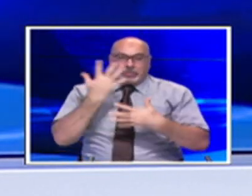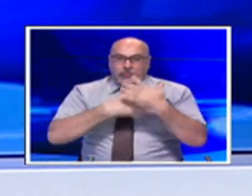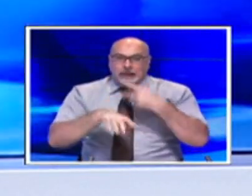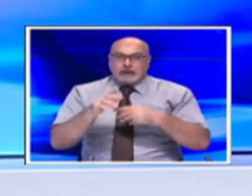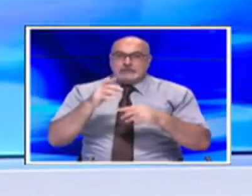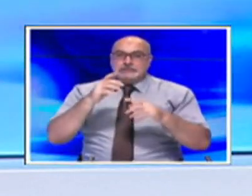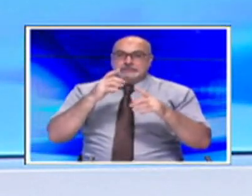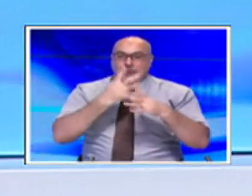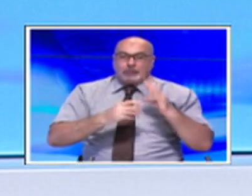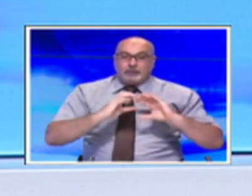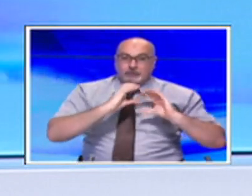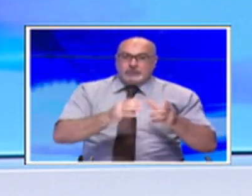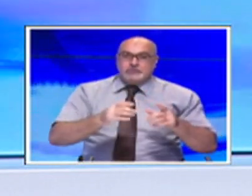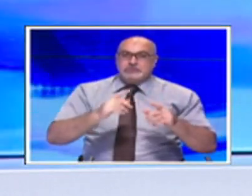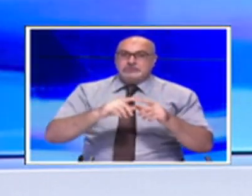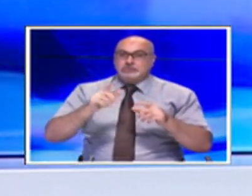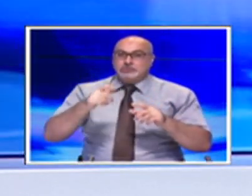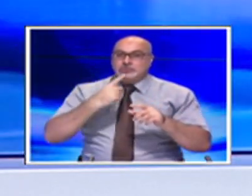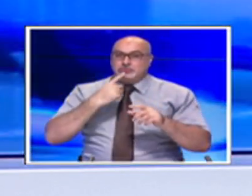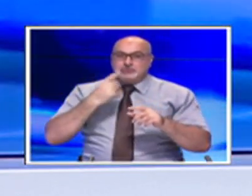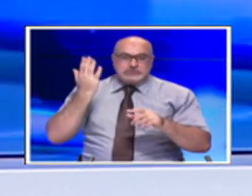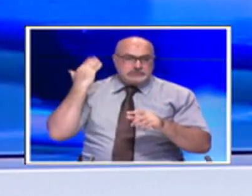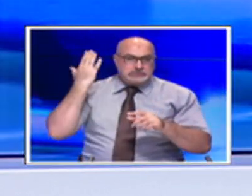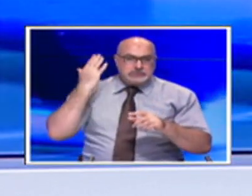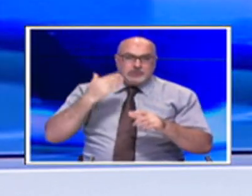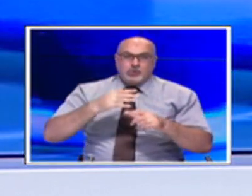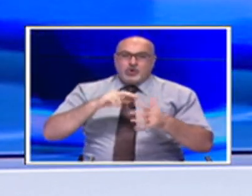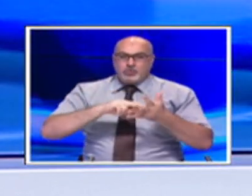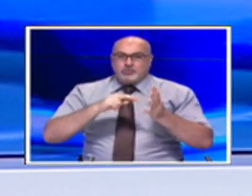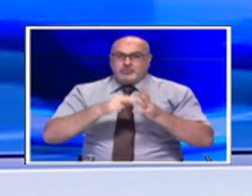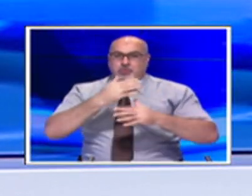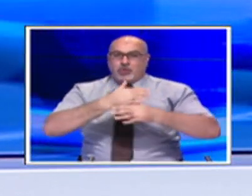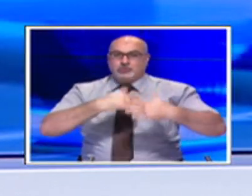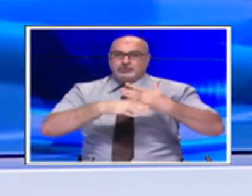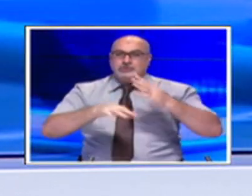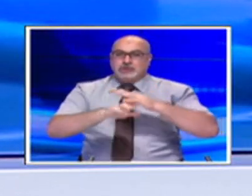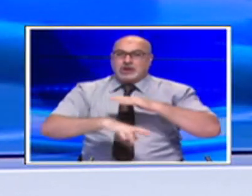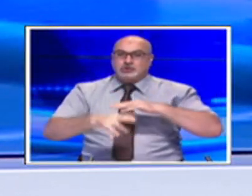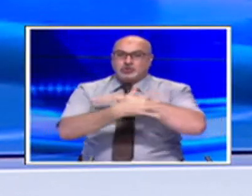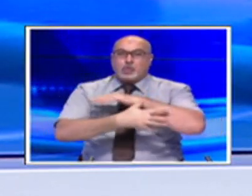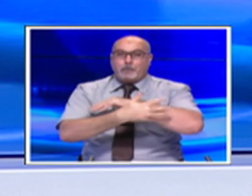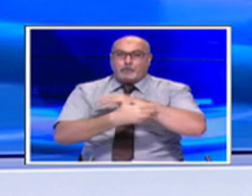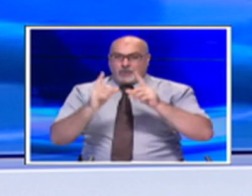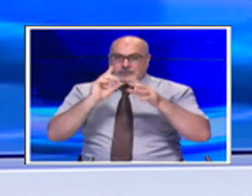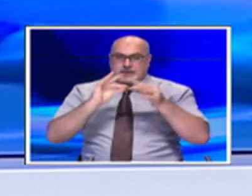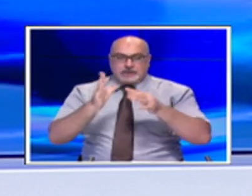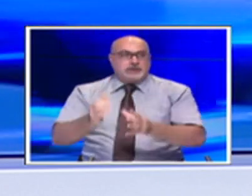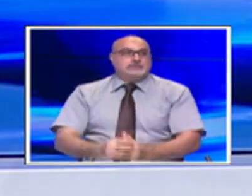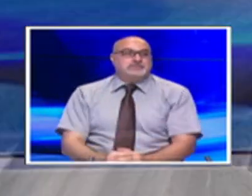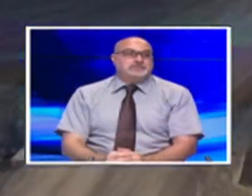للأمانة وتلاعبات من العهد البائد في إنجاز مشاريع بمناطق الظل. وليد زروق.